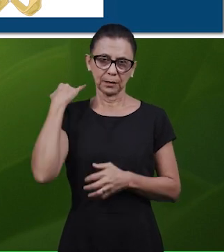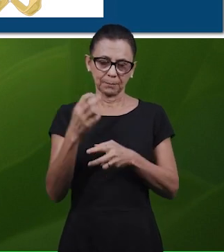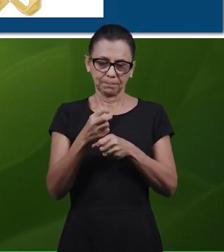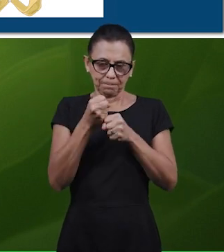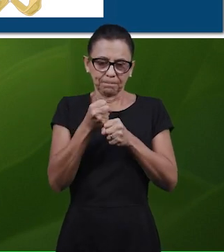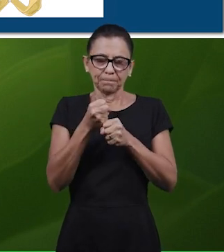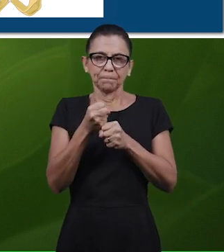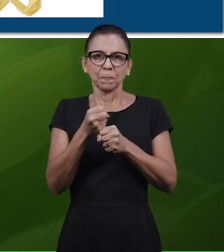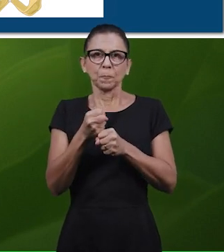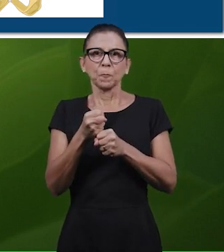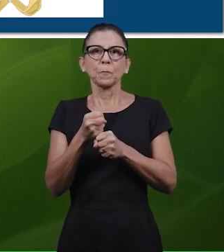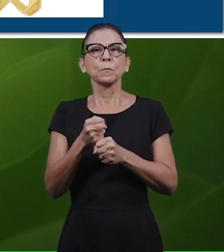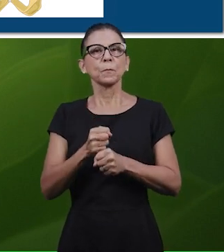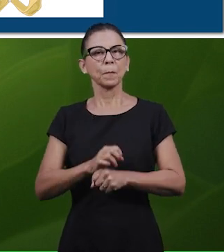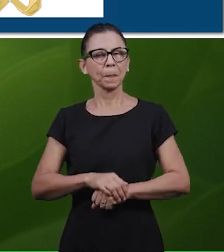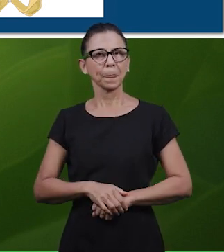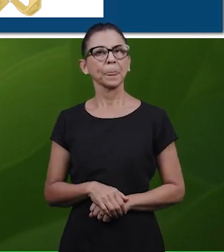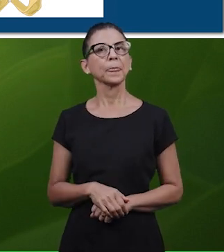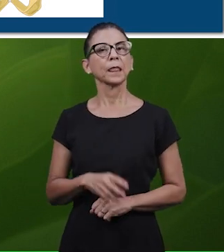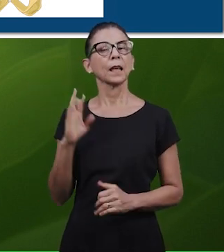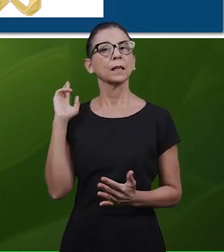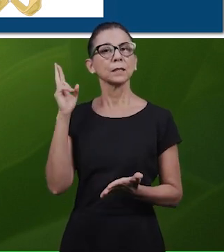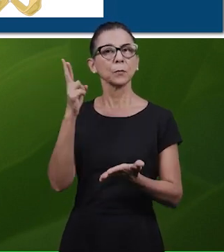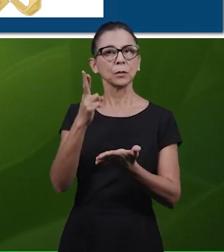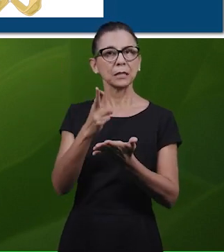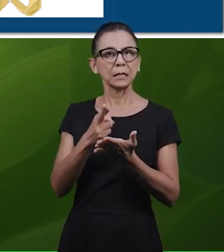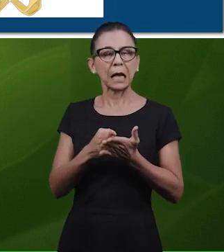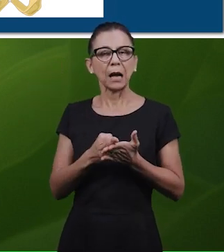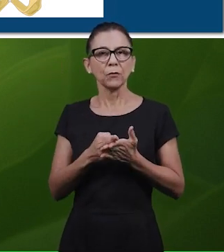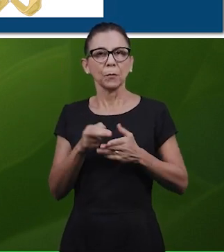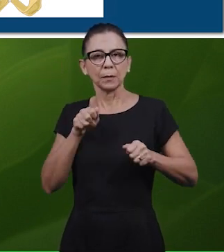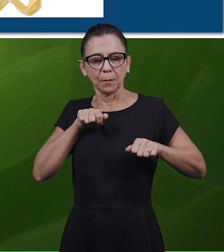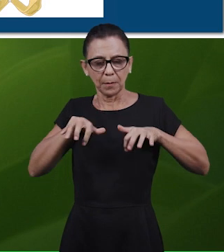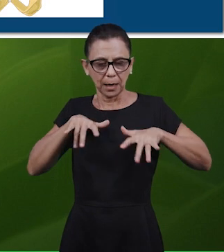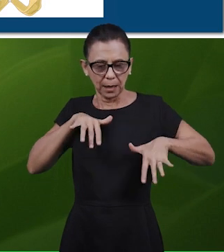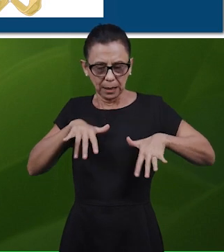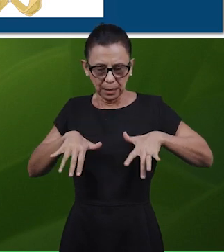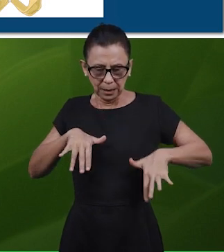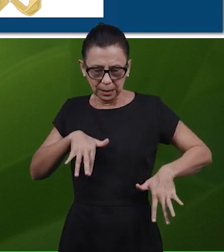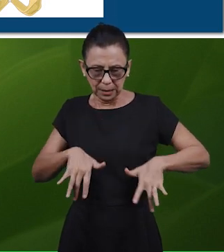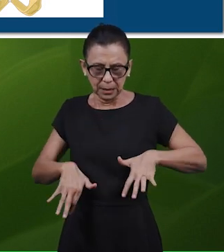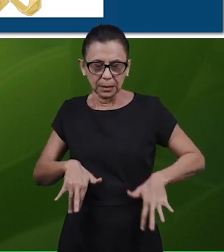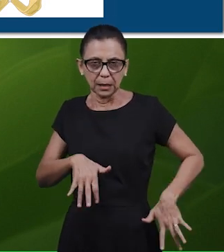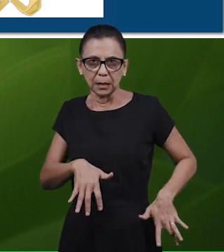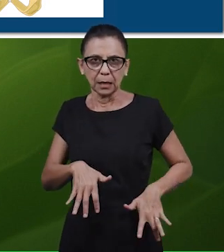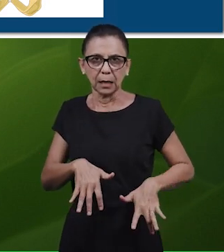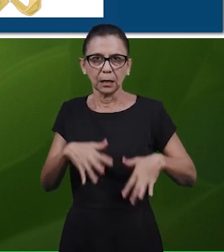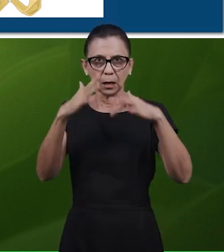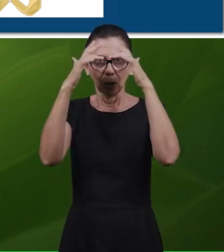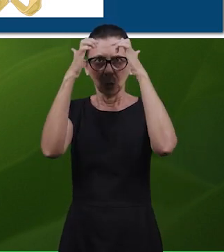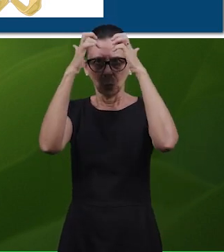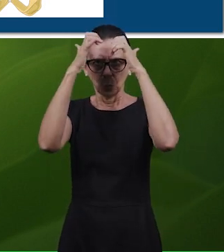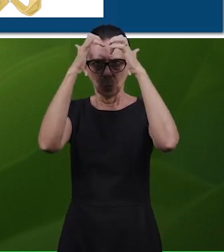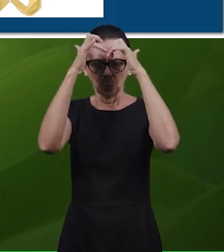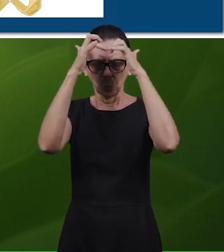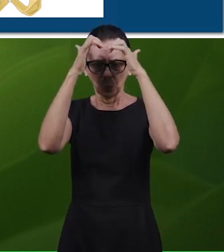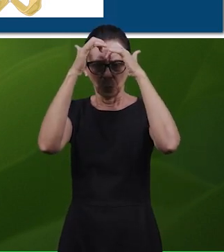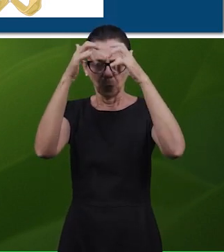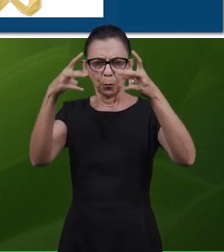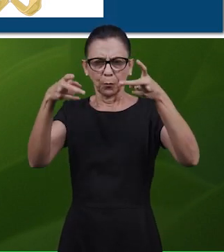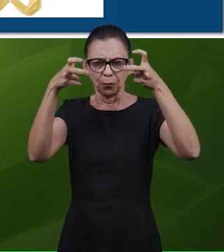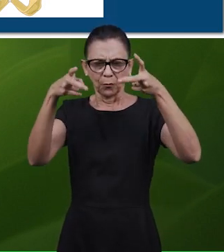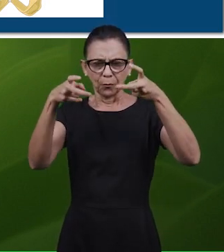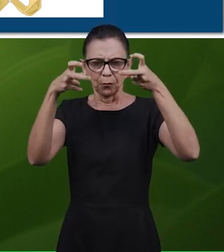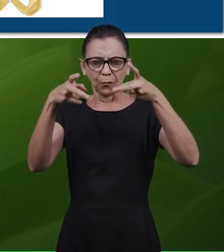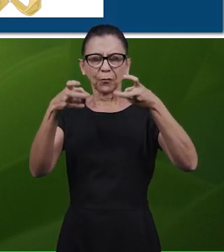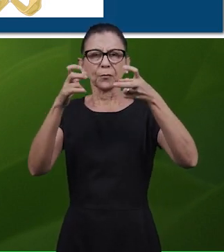protéger la moelle osseuse responsable pour transmettre d'impulsions nerveuses, recevoir des